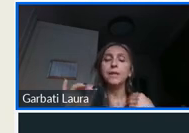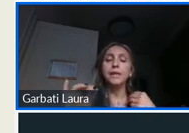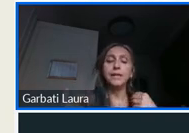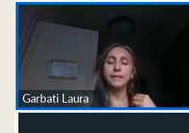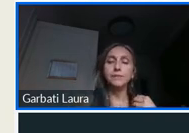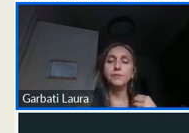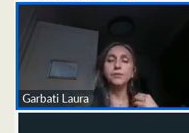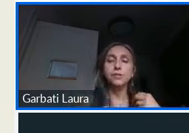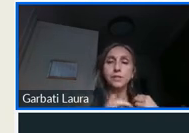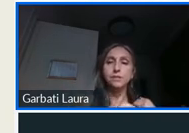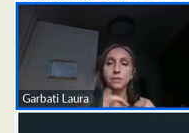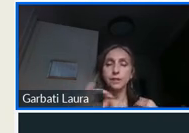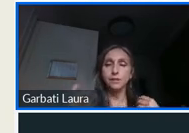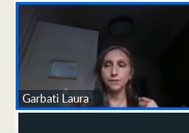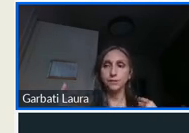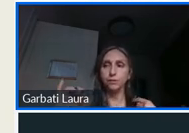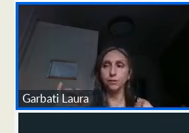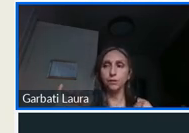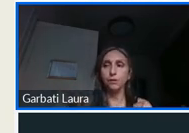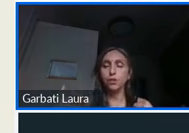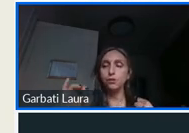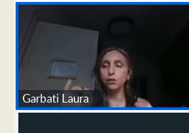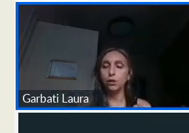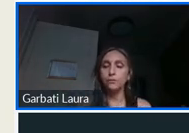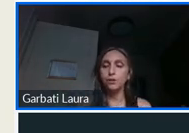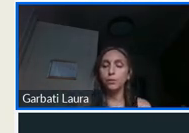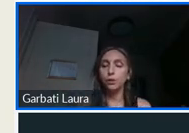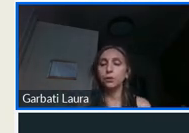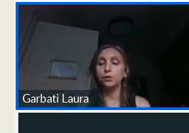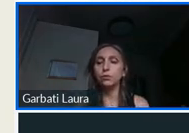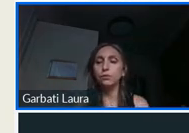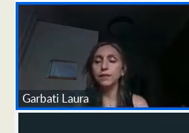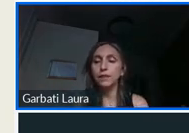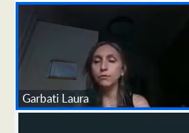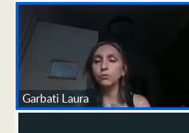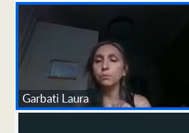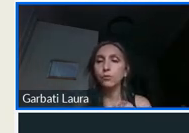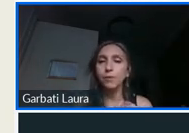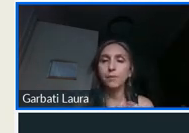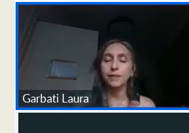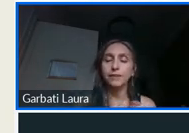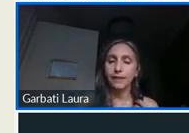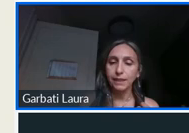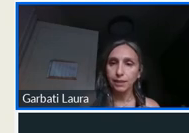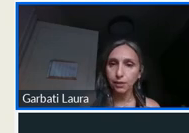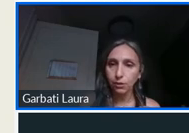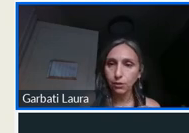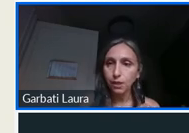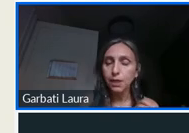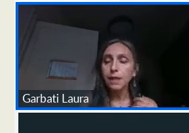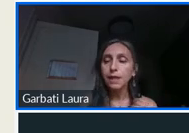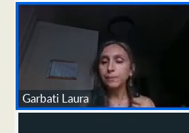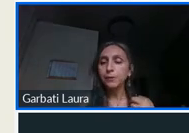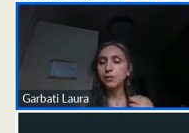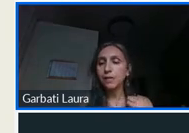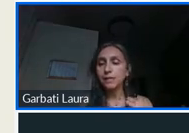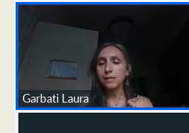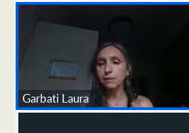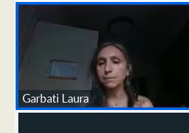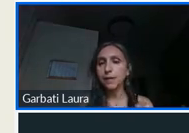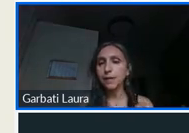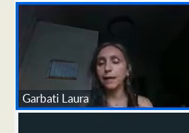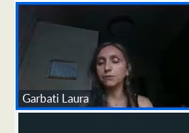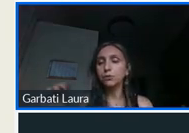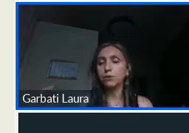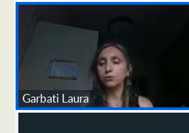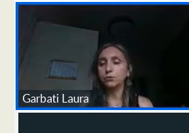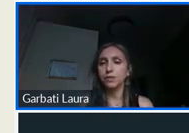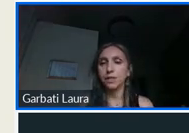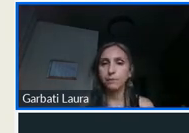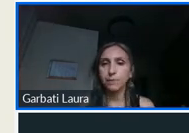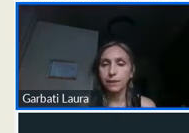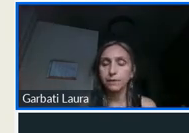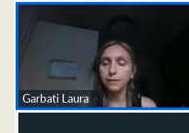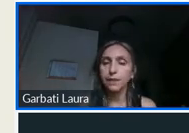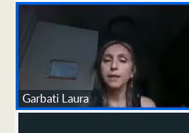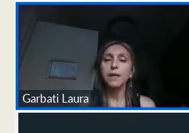meno creativo in senso artistico, no? Risolve in un modo innovativo un problema tecnico che possa essere